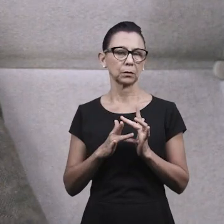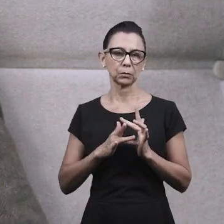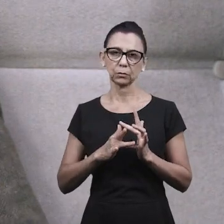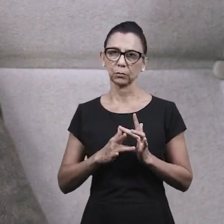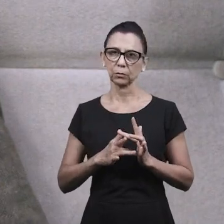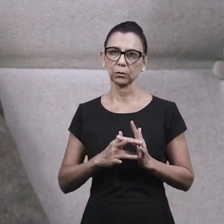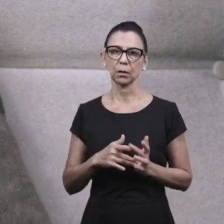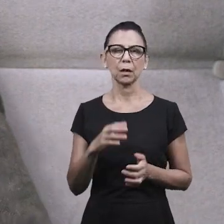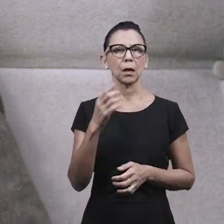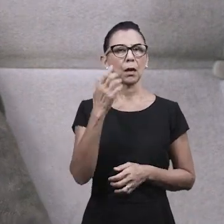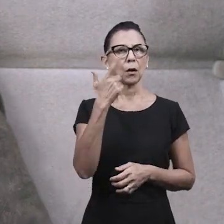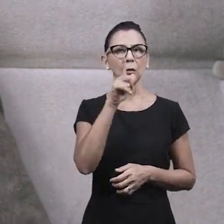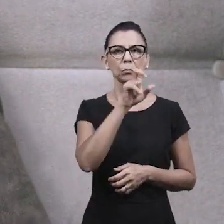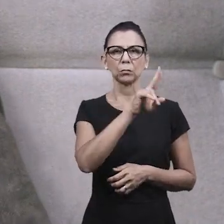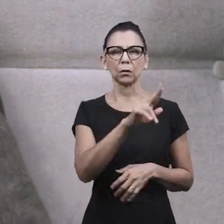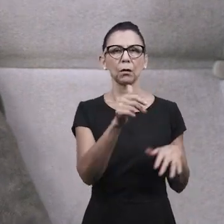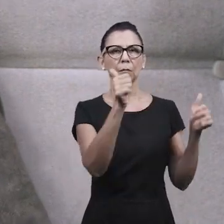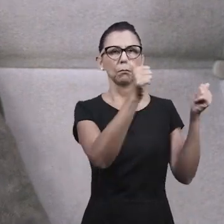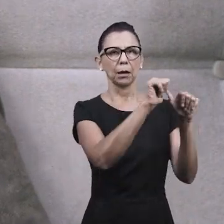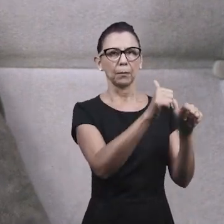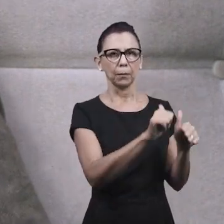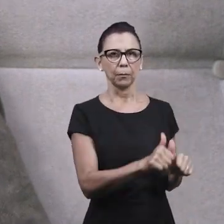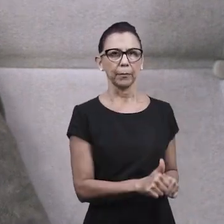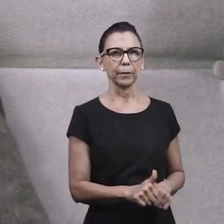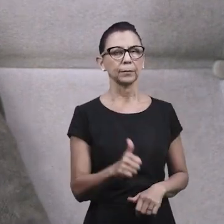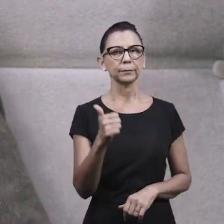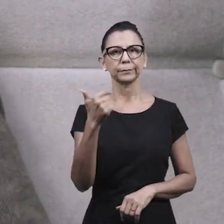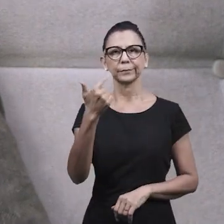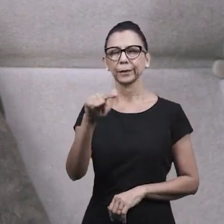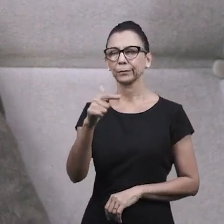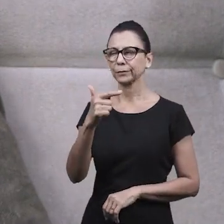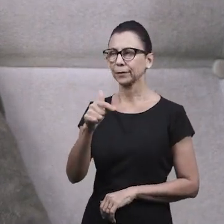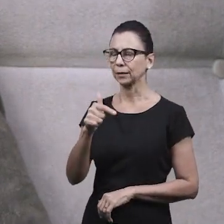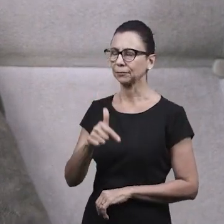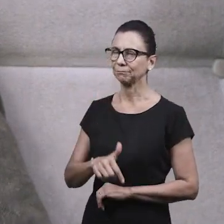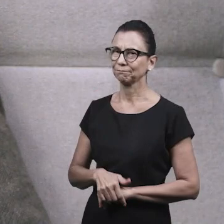sinon le Seigneur Jésus. Plus on veut